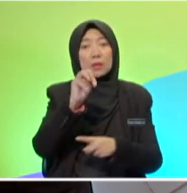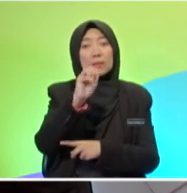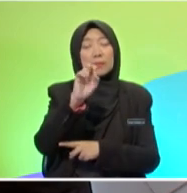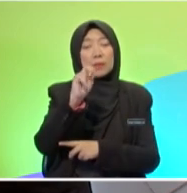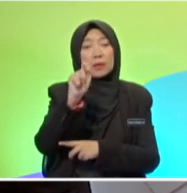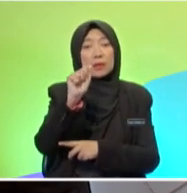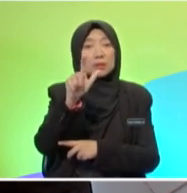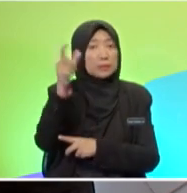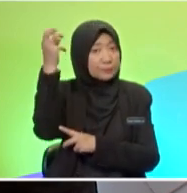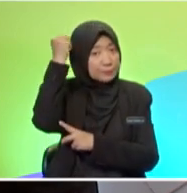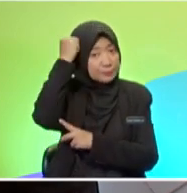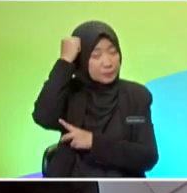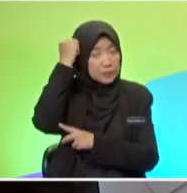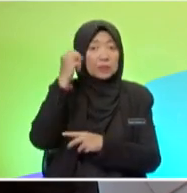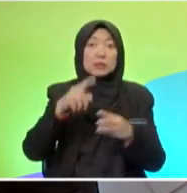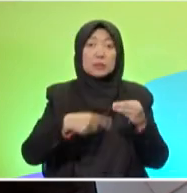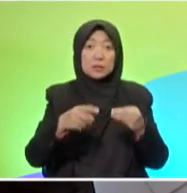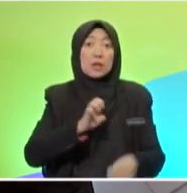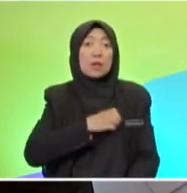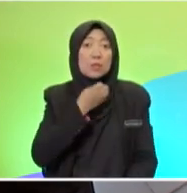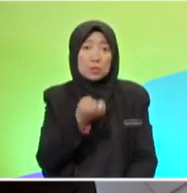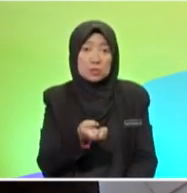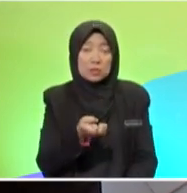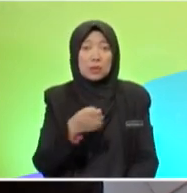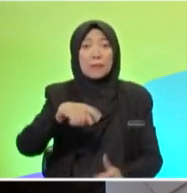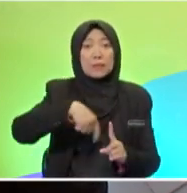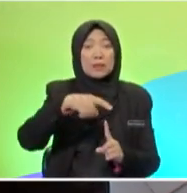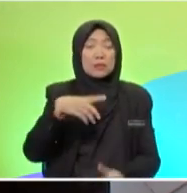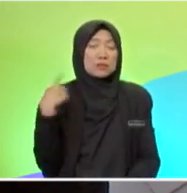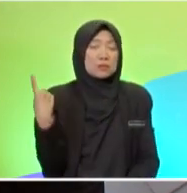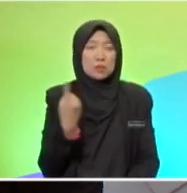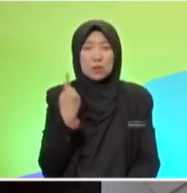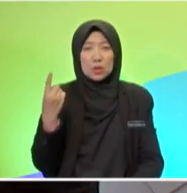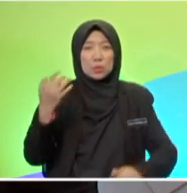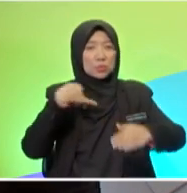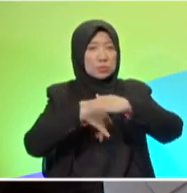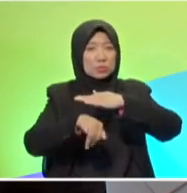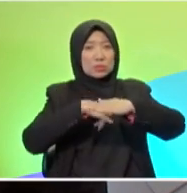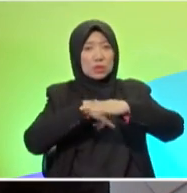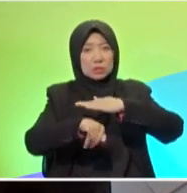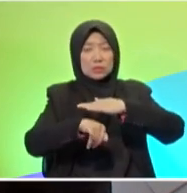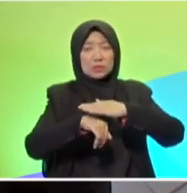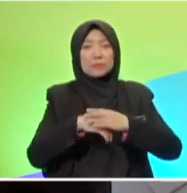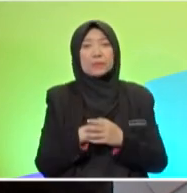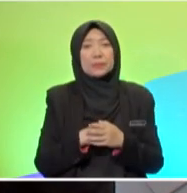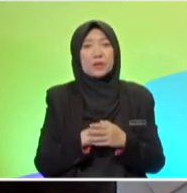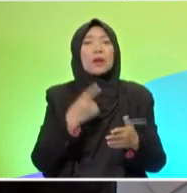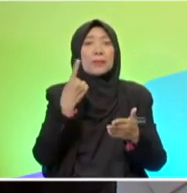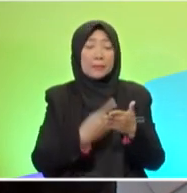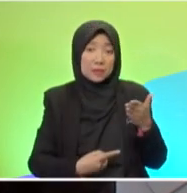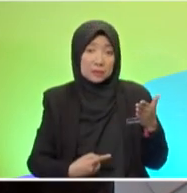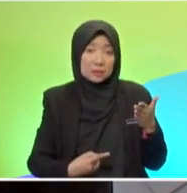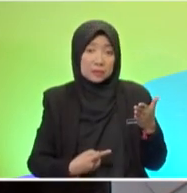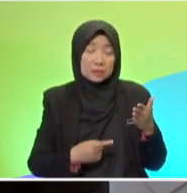rapat dengan pendarahan emosi bila sentiasa dicaci minusentiasa dimaki apel frase